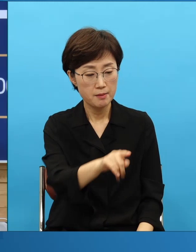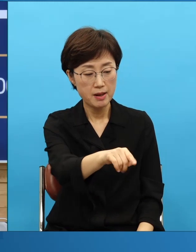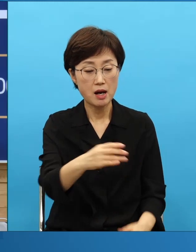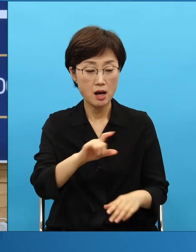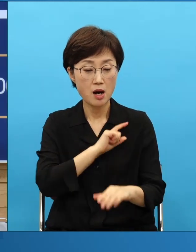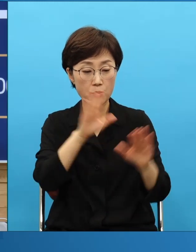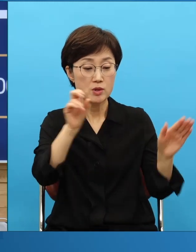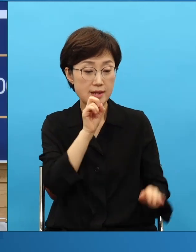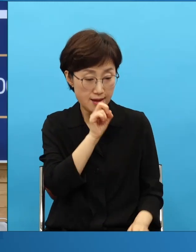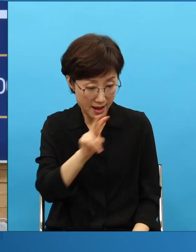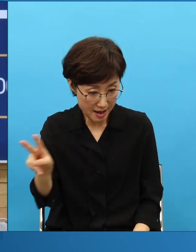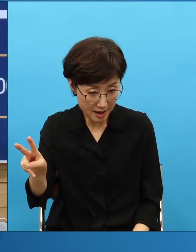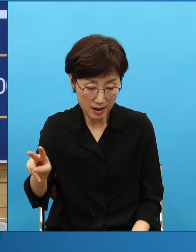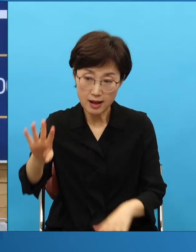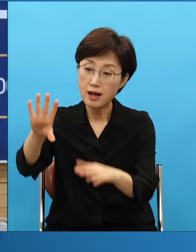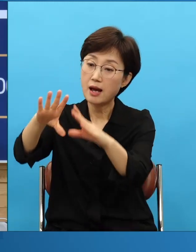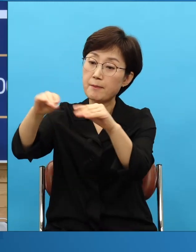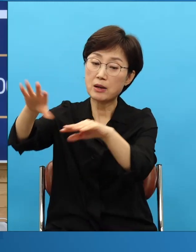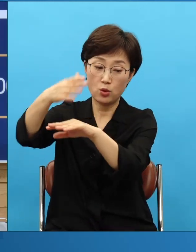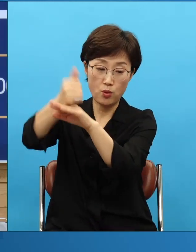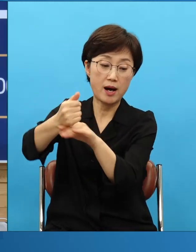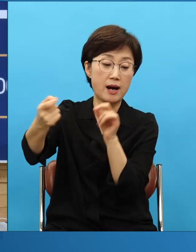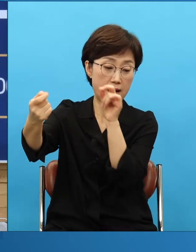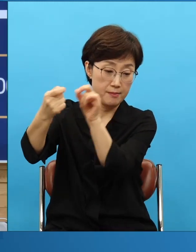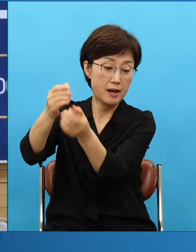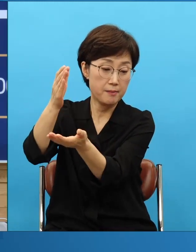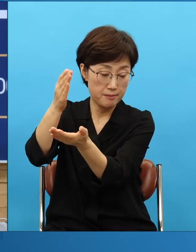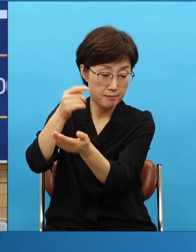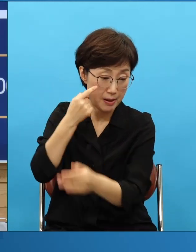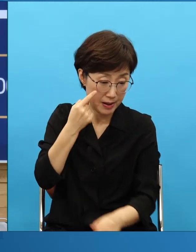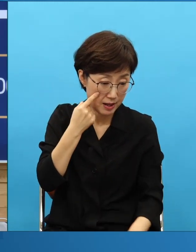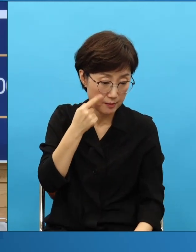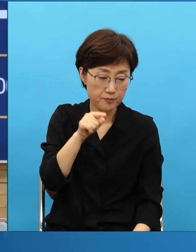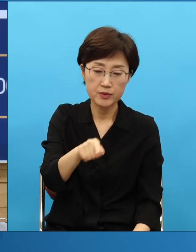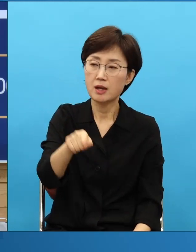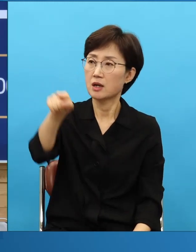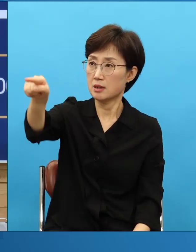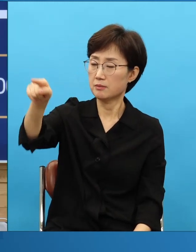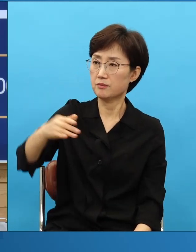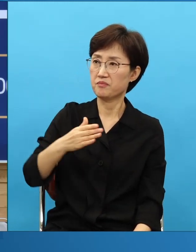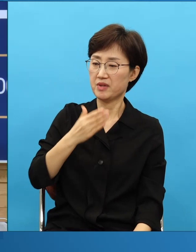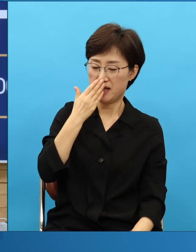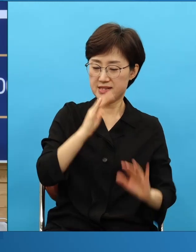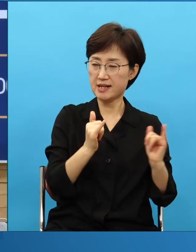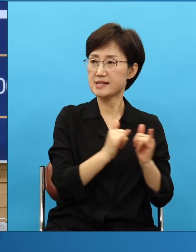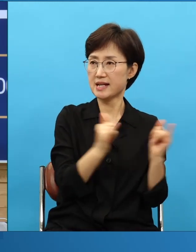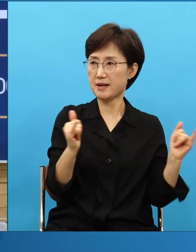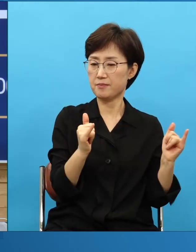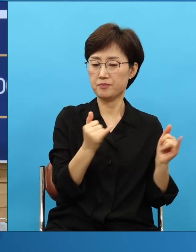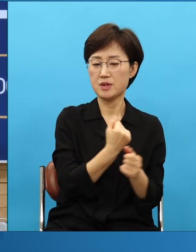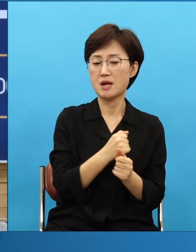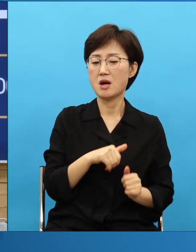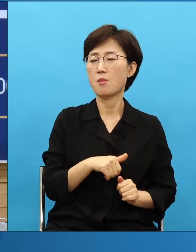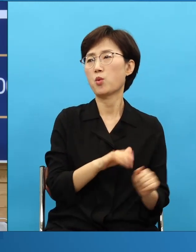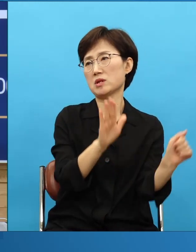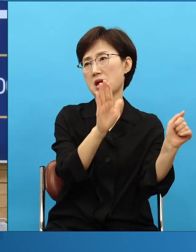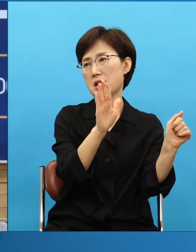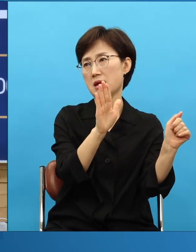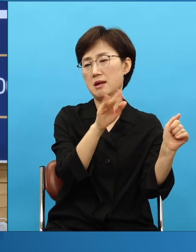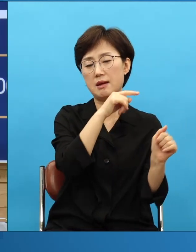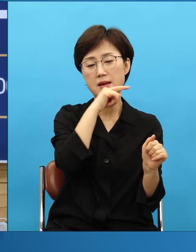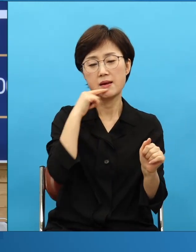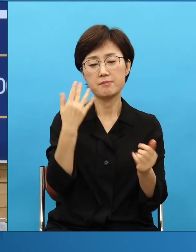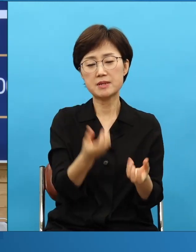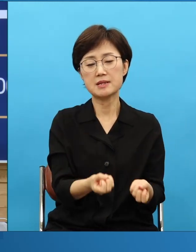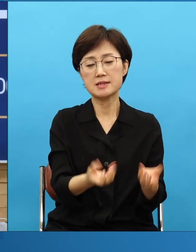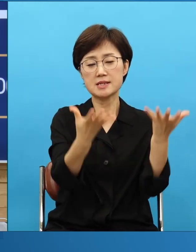말해라. "Go and tell Pharaoh, 내 백성을 보내서 피제사 드리도록 말해라. let